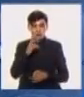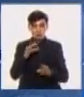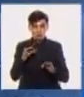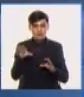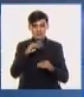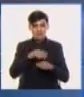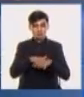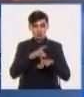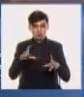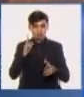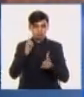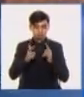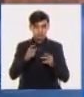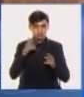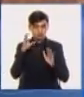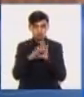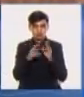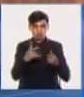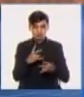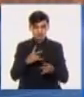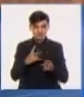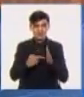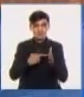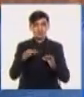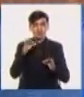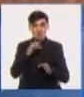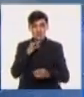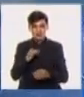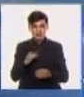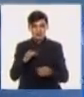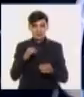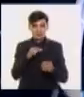серьезно отнестись к соблюдению ограничительных мер в регионе. Уйдут ли на